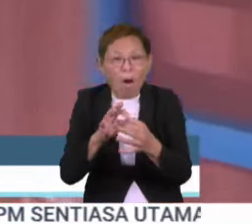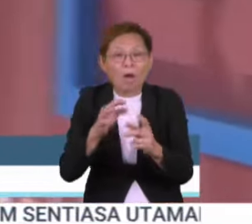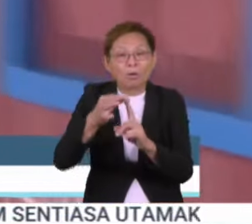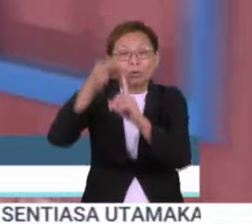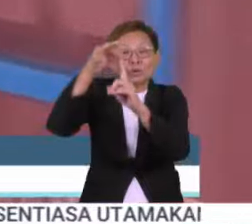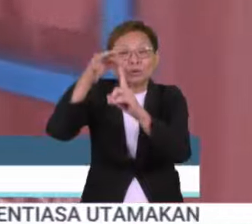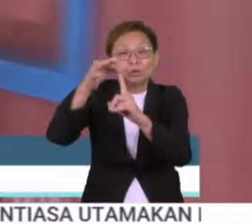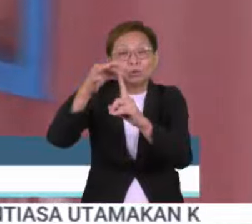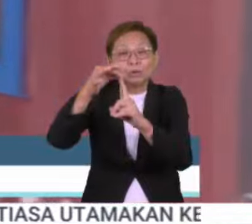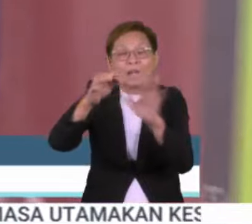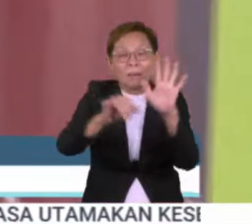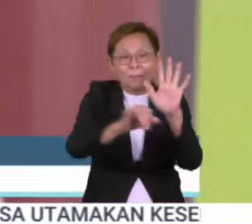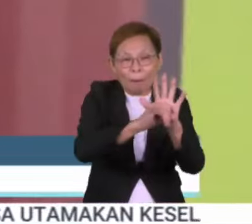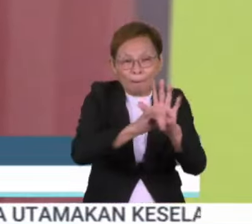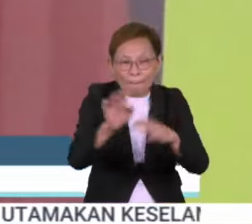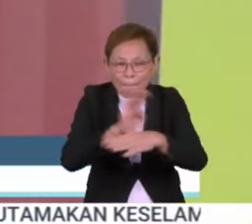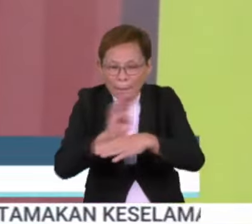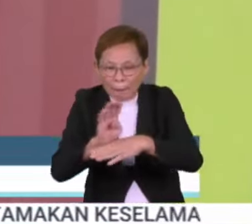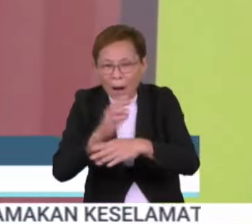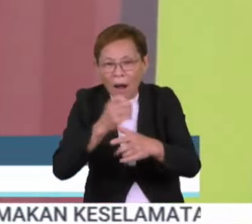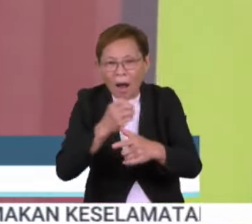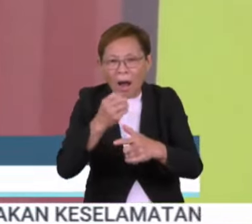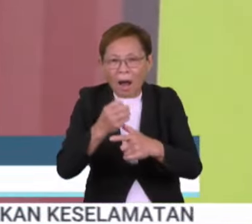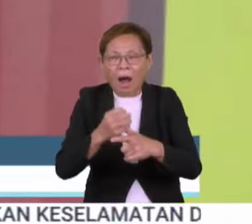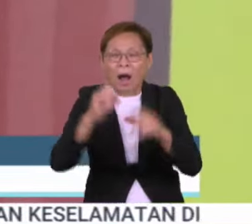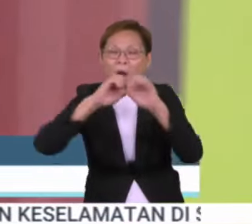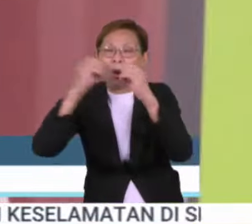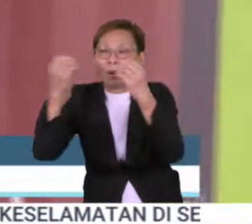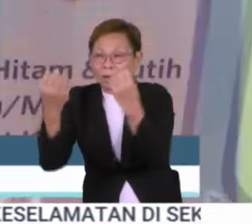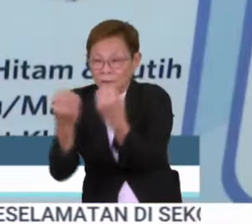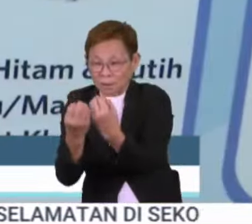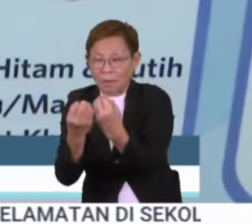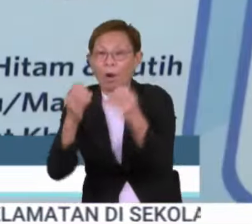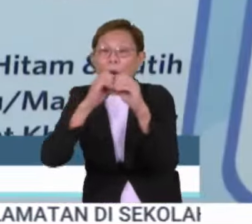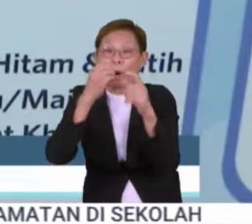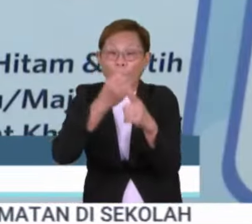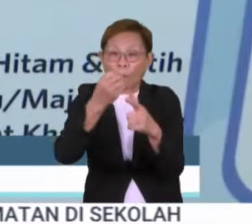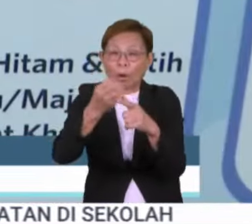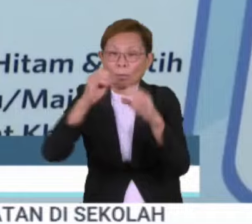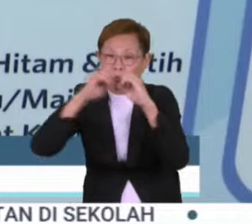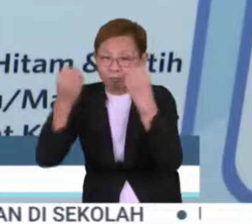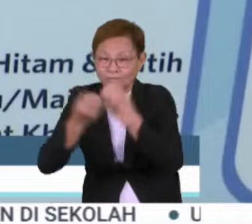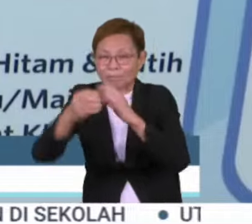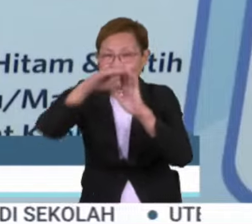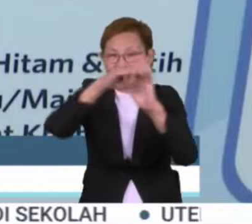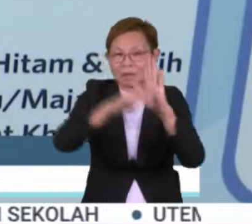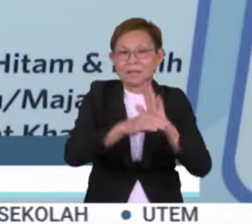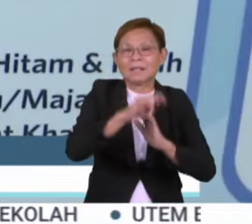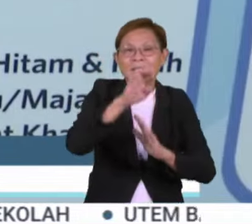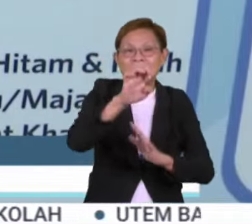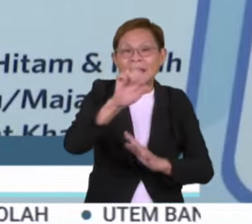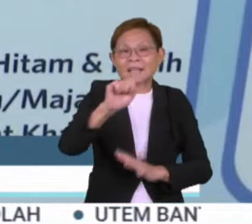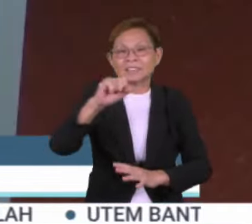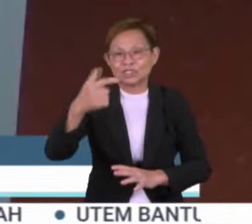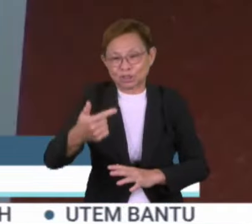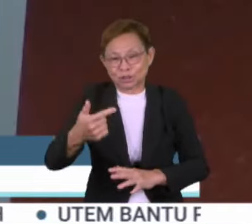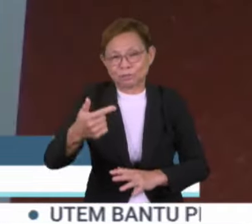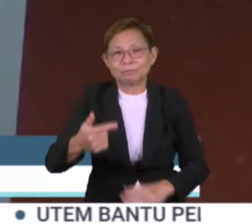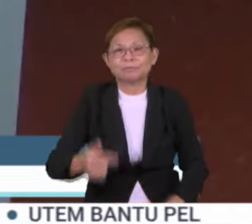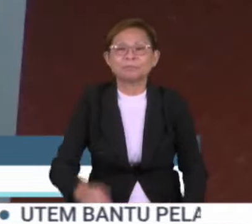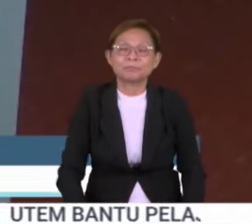khususnya kepada entiti perniagaan dan organisasi yang mengamalkan agenda ESG, Environmental, Social